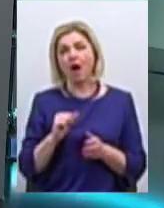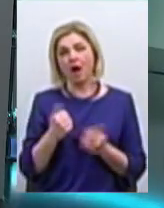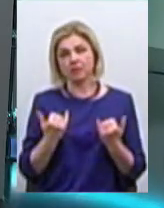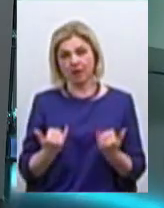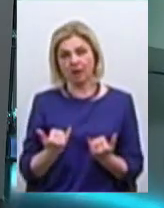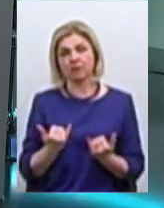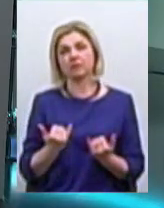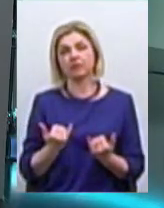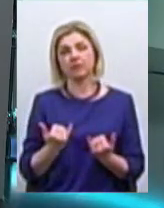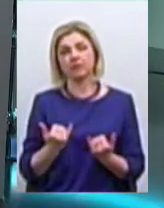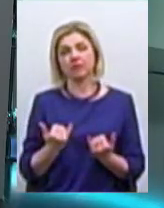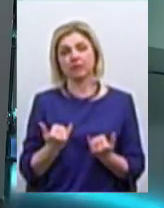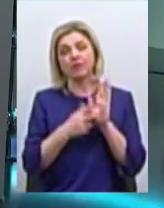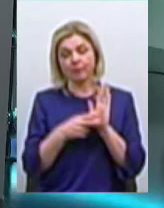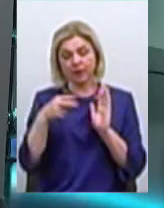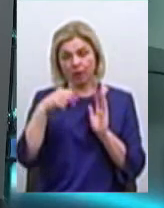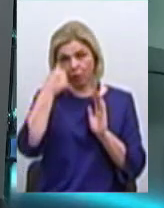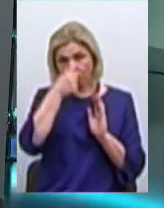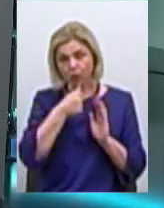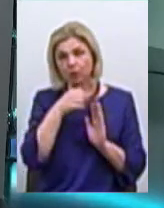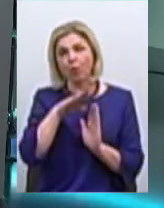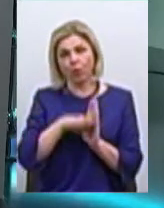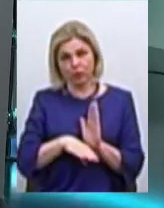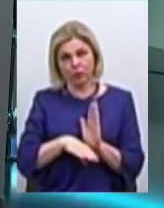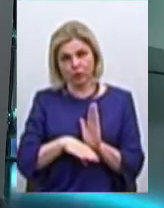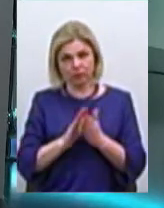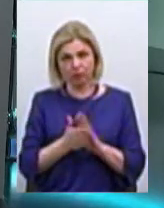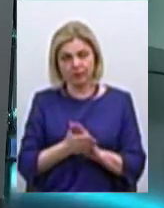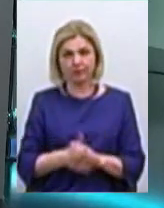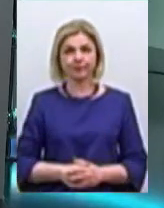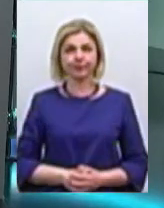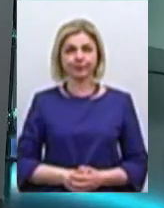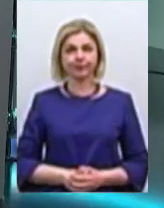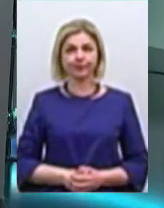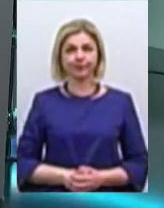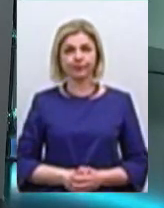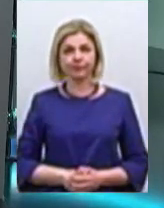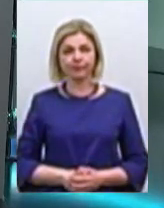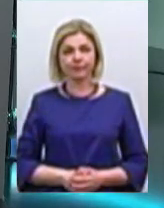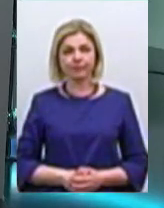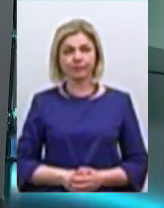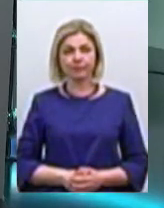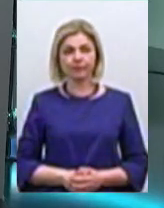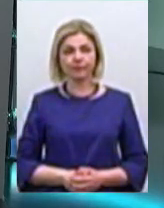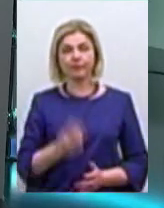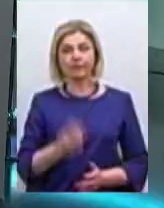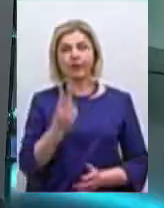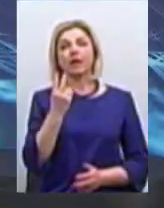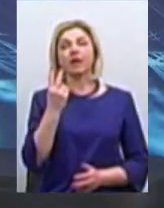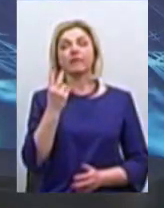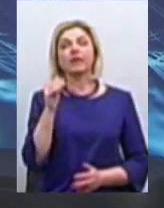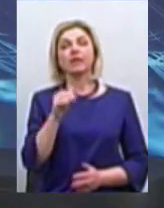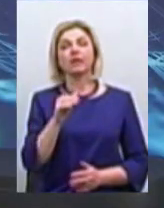зараз вона, ну, в 2018 році погіршилась. В 2009 році